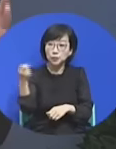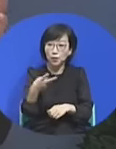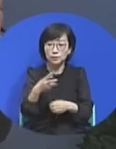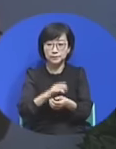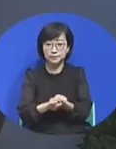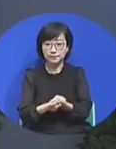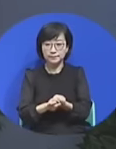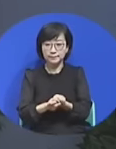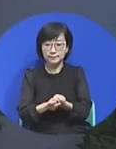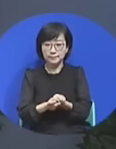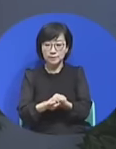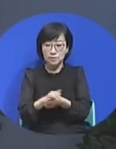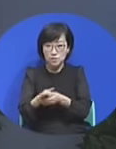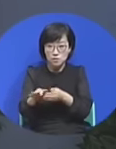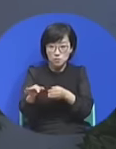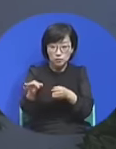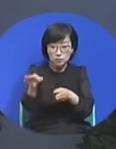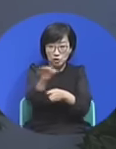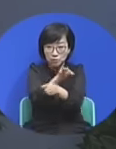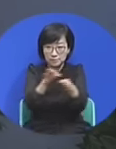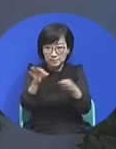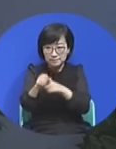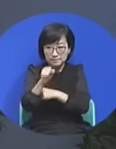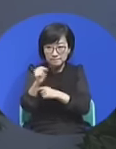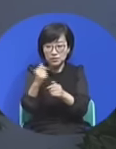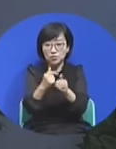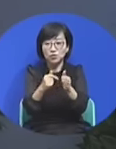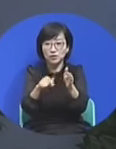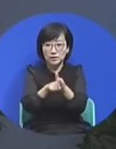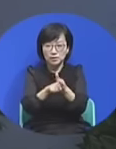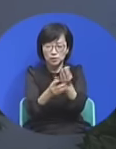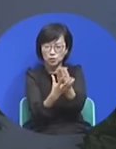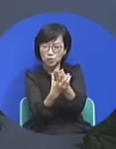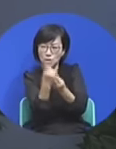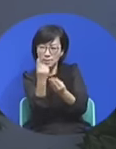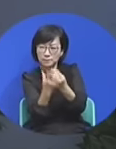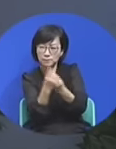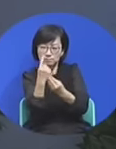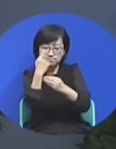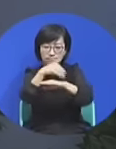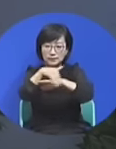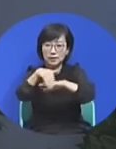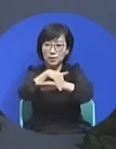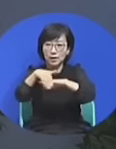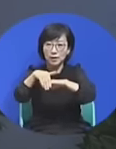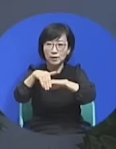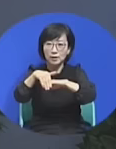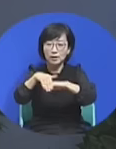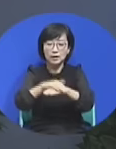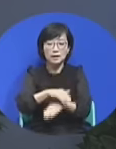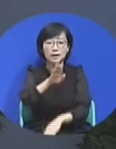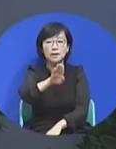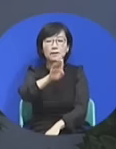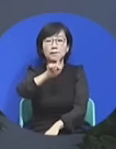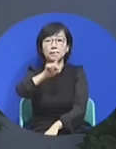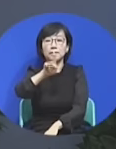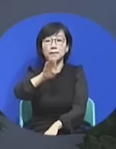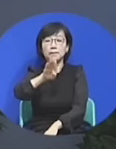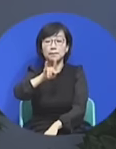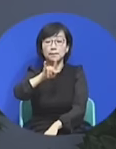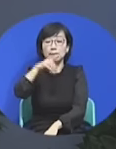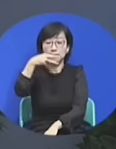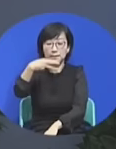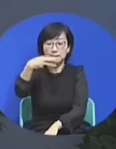위해서 계속 통합주의 정책을 썼는데 그게 바벨론 아수르입니다. and to seize control over all the economy. They used this